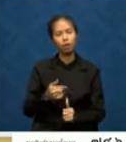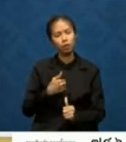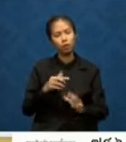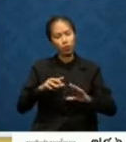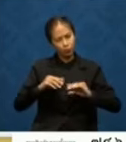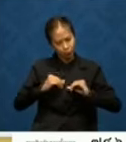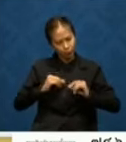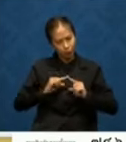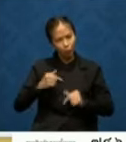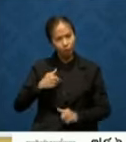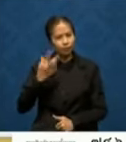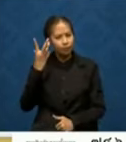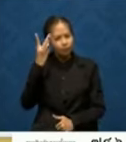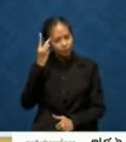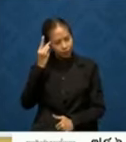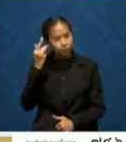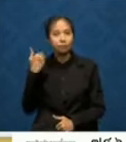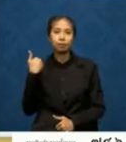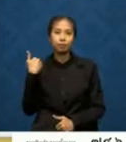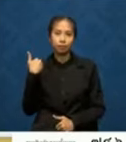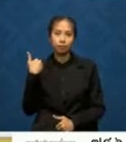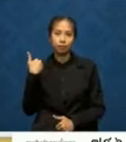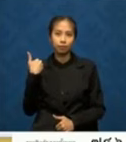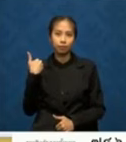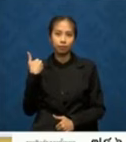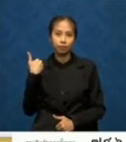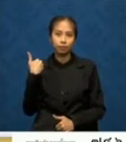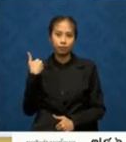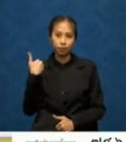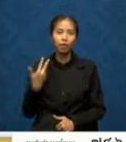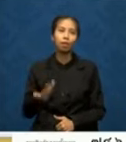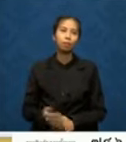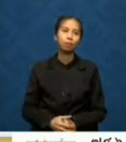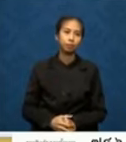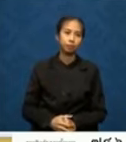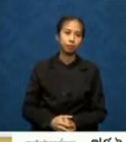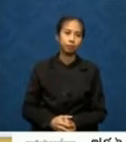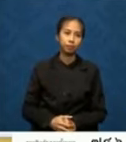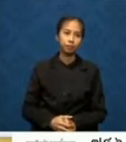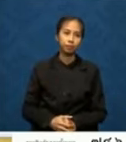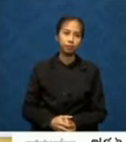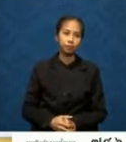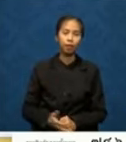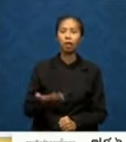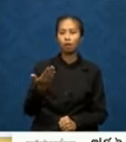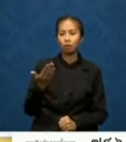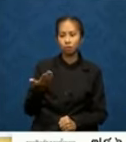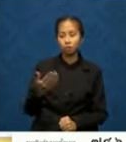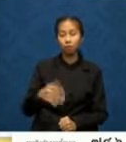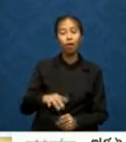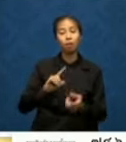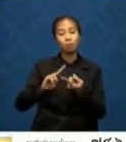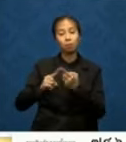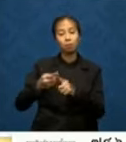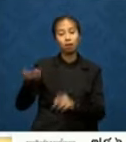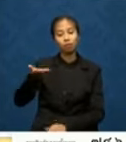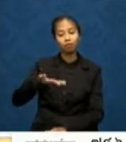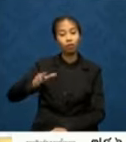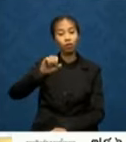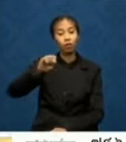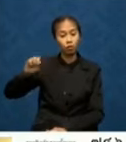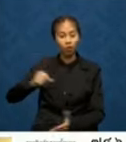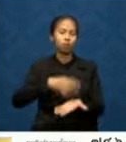กังวลที่หลายๆสิ่งหลายๆอย่างที่สมาชิกรัฐสภาแห่งนี้ได้ก